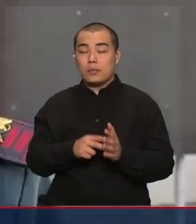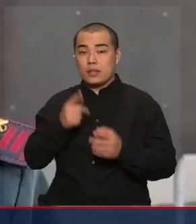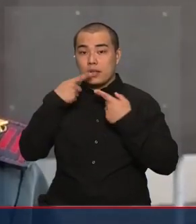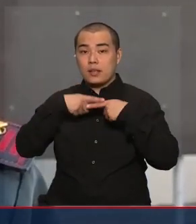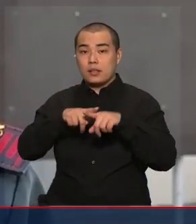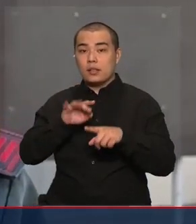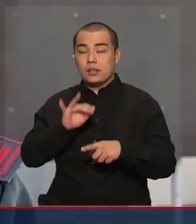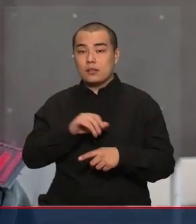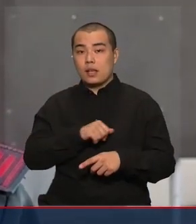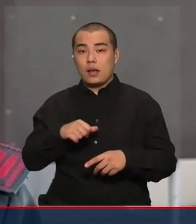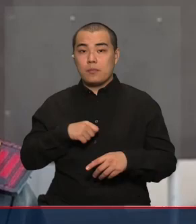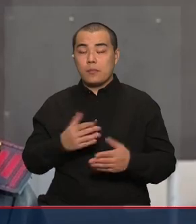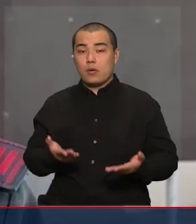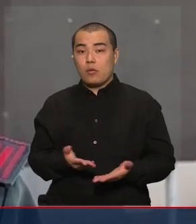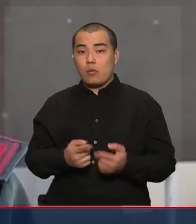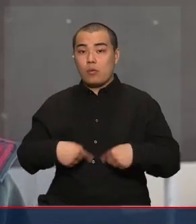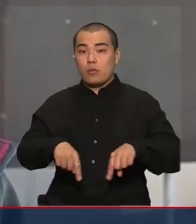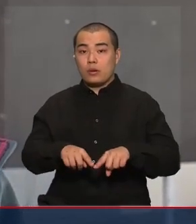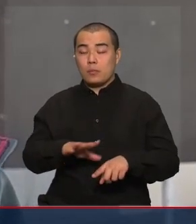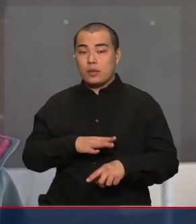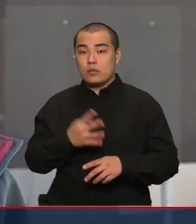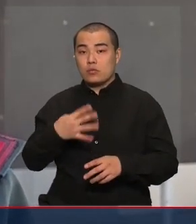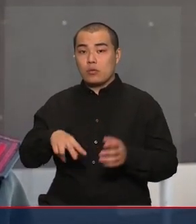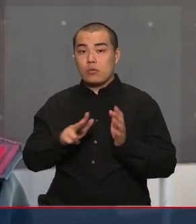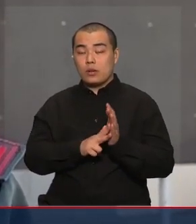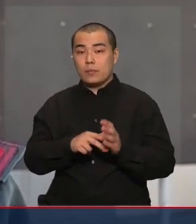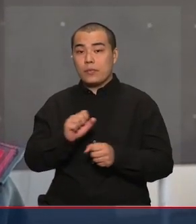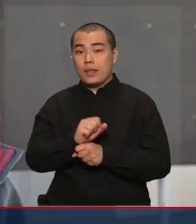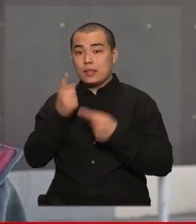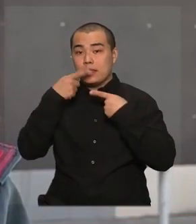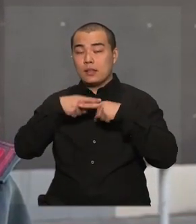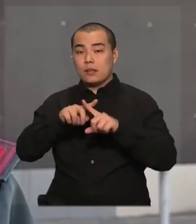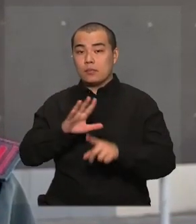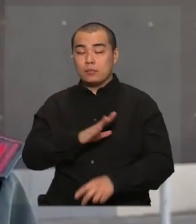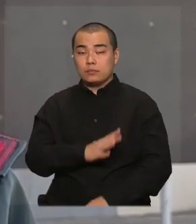техники. От местных исполнительных органов 48 единиц техники.